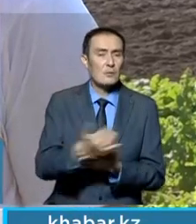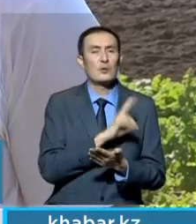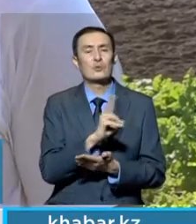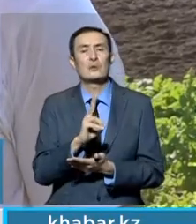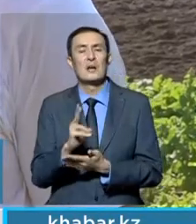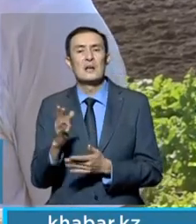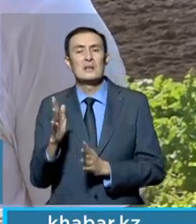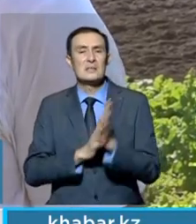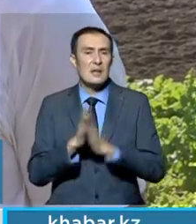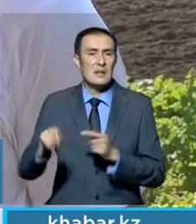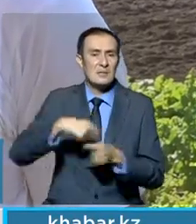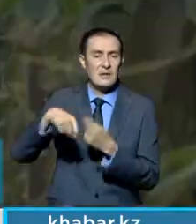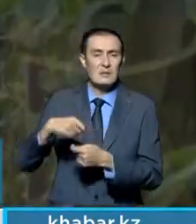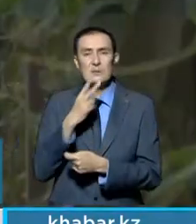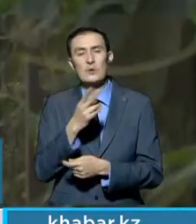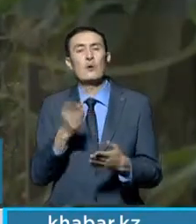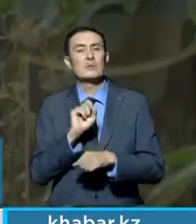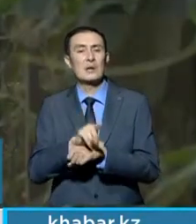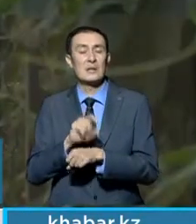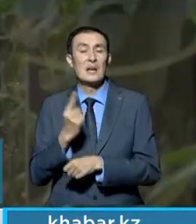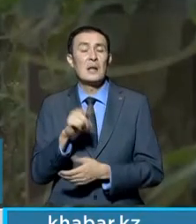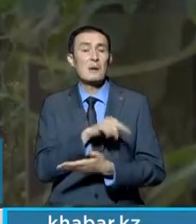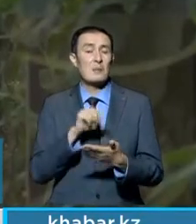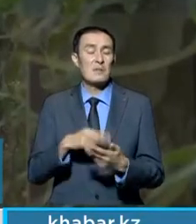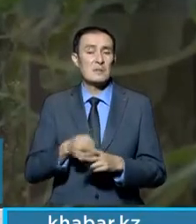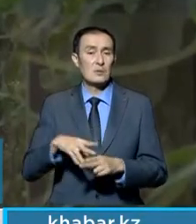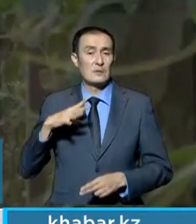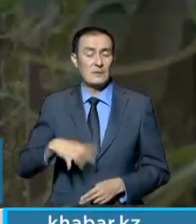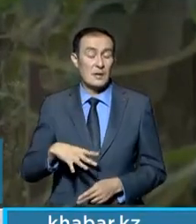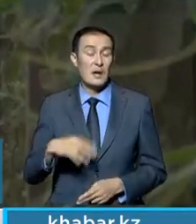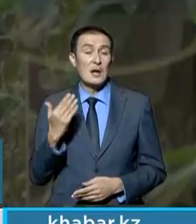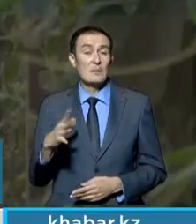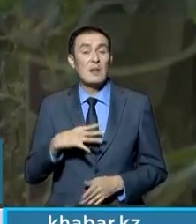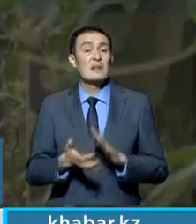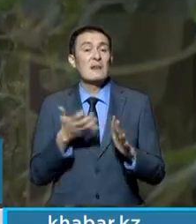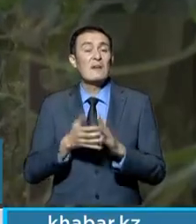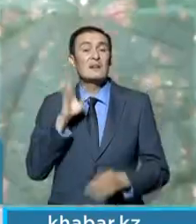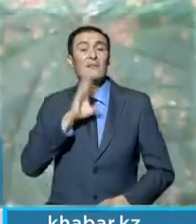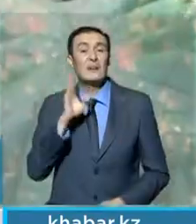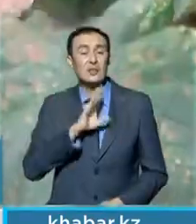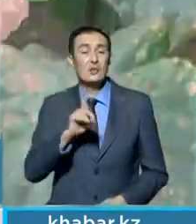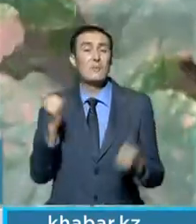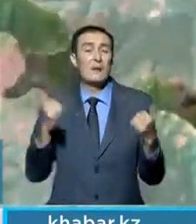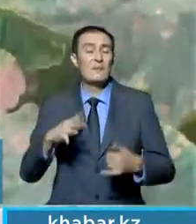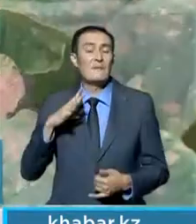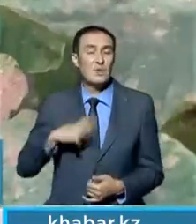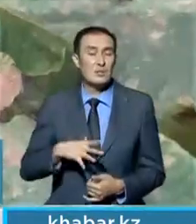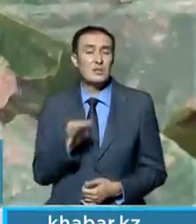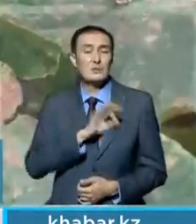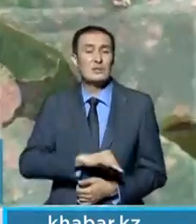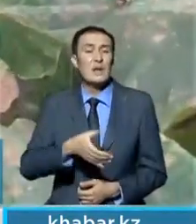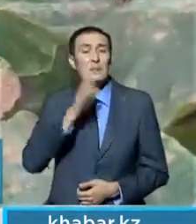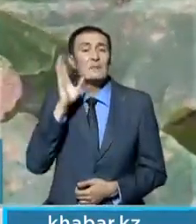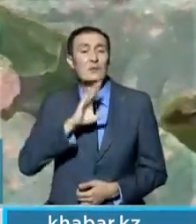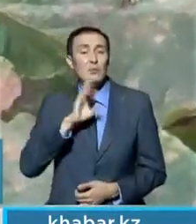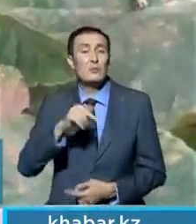зелень завязывает, смотря по заказу. Единственная проблема, с которой столкнулись предприниматели – нехватка воды. Для полива они вынуждены использовать питьевую